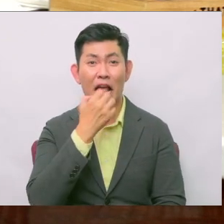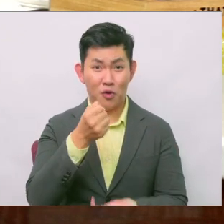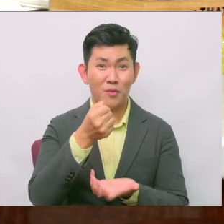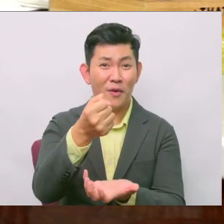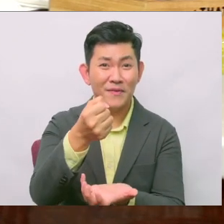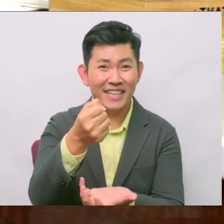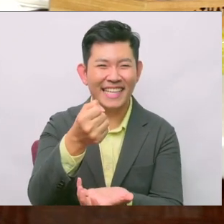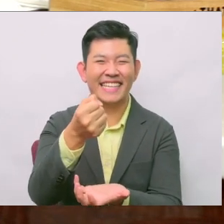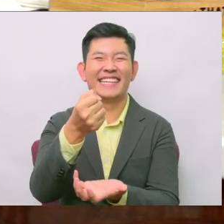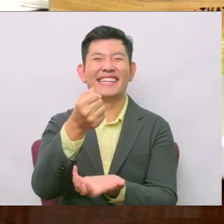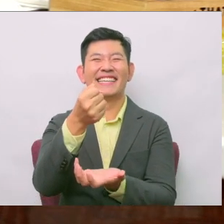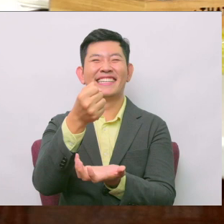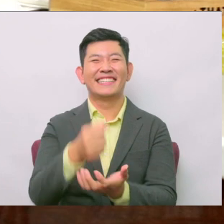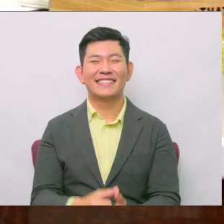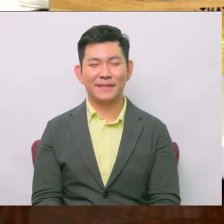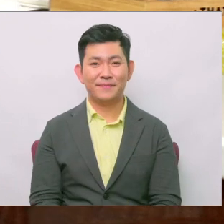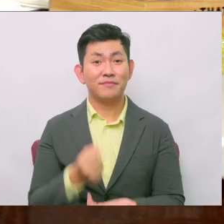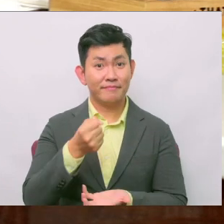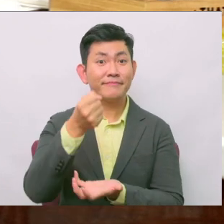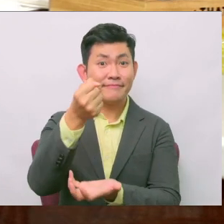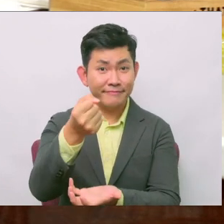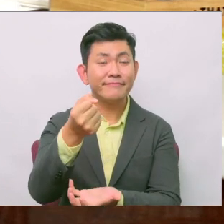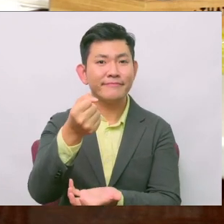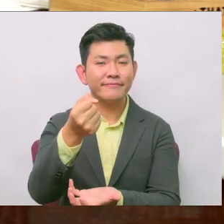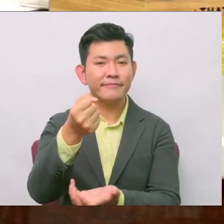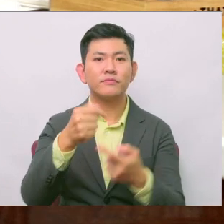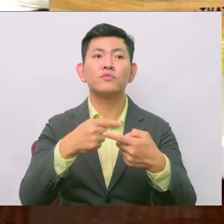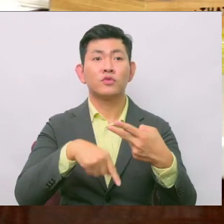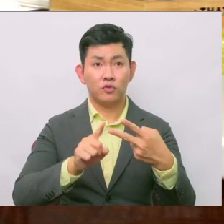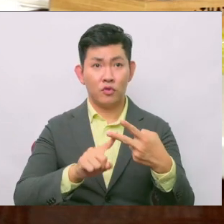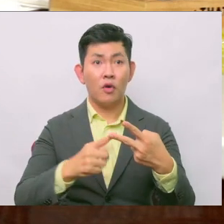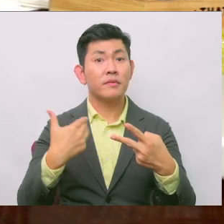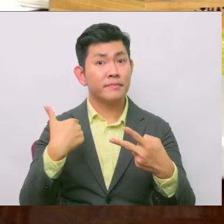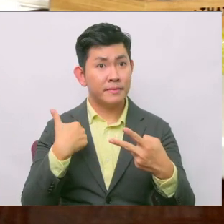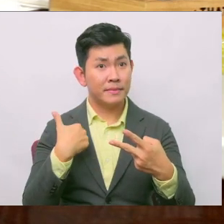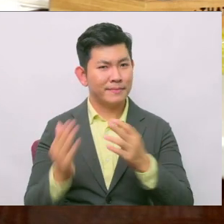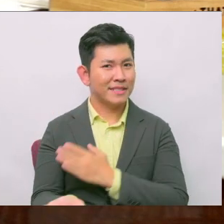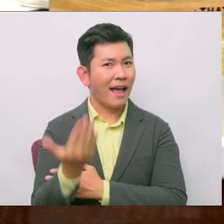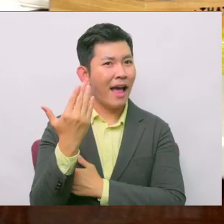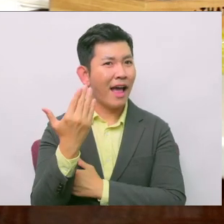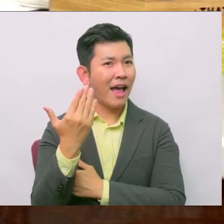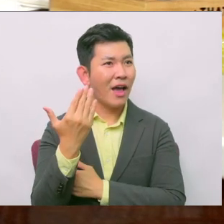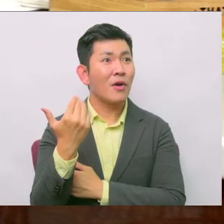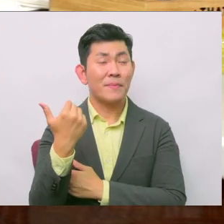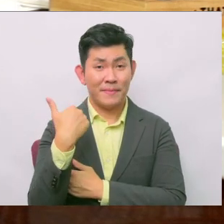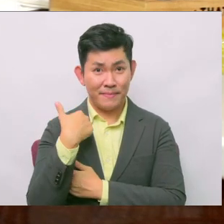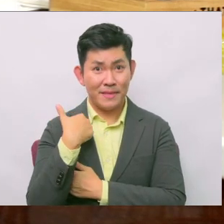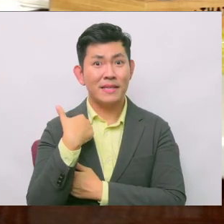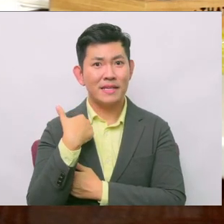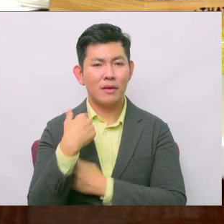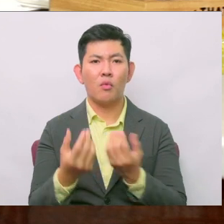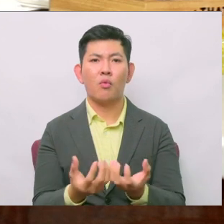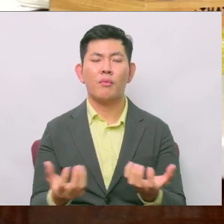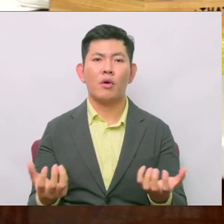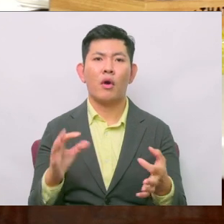บนะคะลูกประคบด้วยแล้วก็เราก็ยังเมื่อเช้านี้นะคะจะมีในเรื่องของอุปกรณ์ประคอง